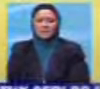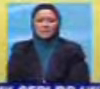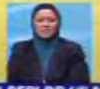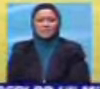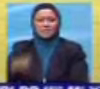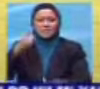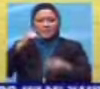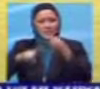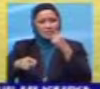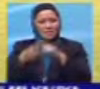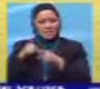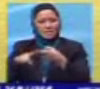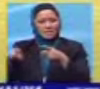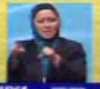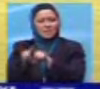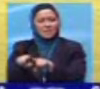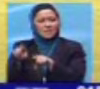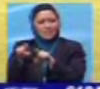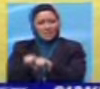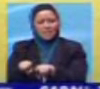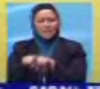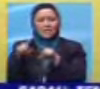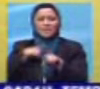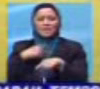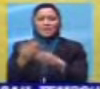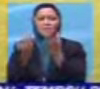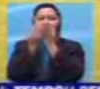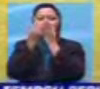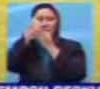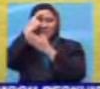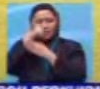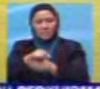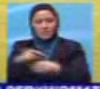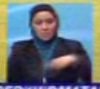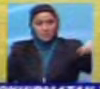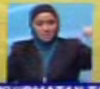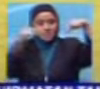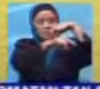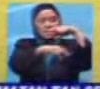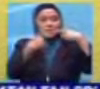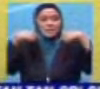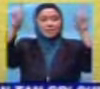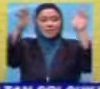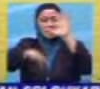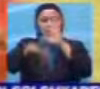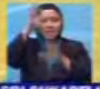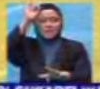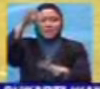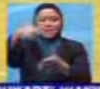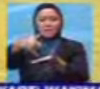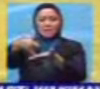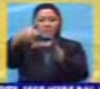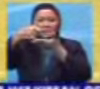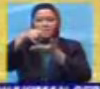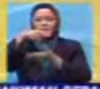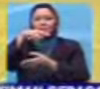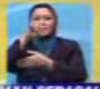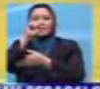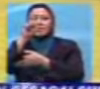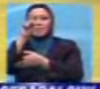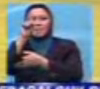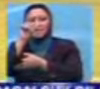Sementara itu, rakan seperjuangan Faiz mendoakan agar jaringan pemain Pulau Pinang itu berjaya dipilih sebagai pemenang anugerah Puskas